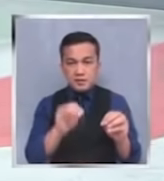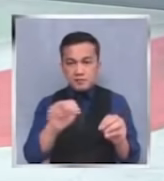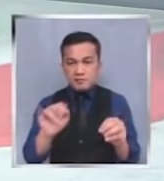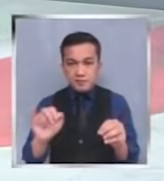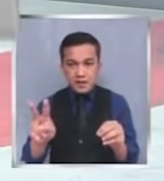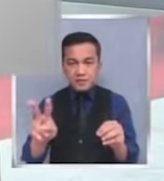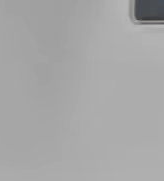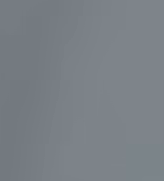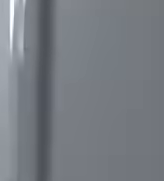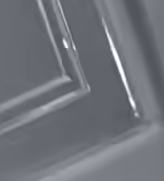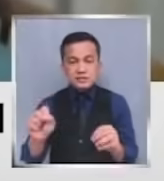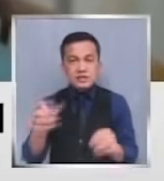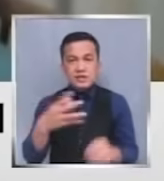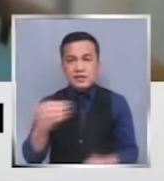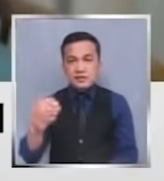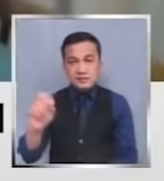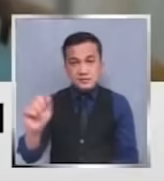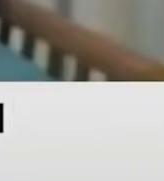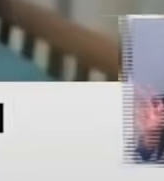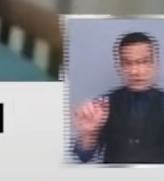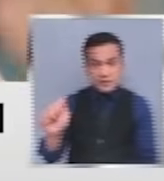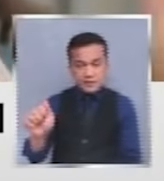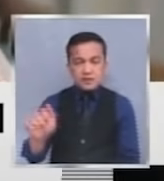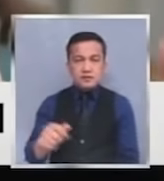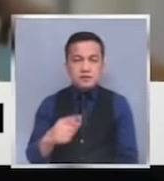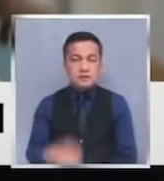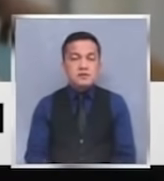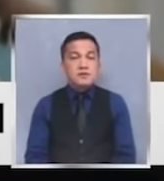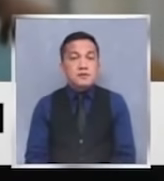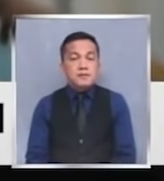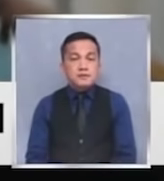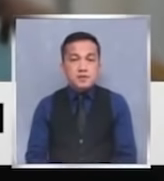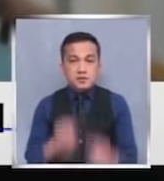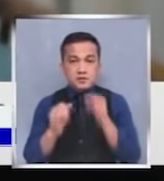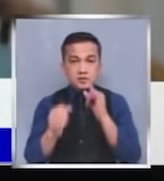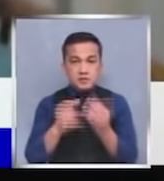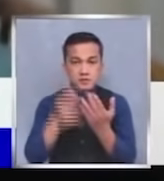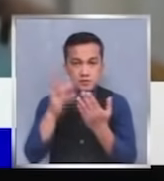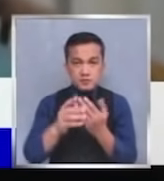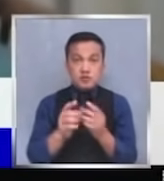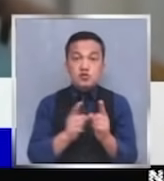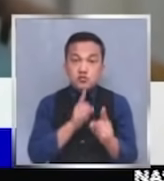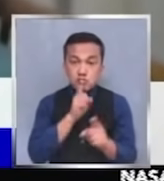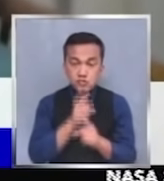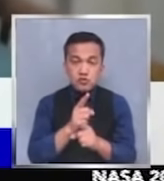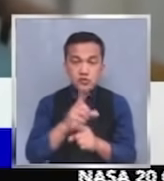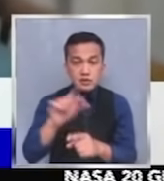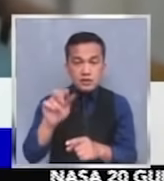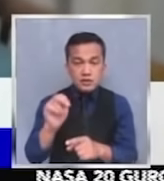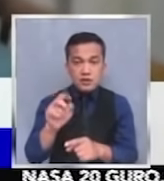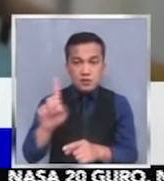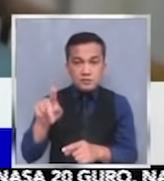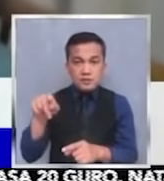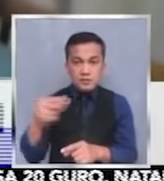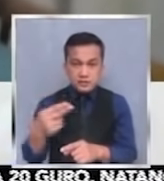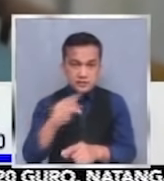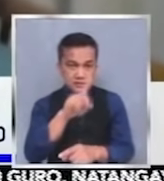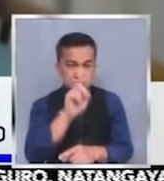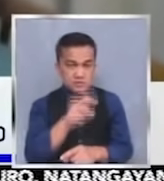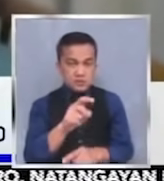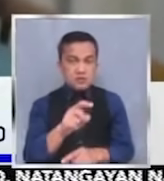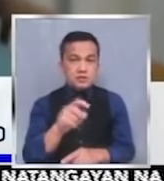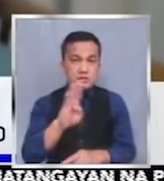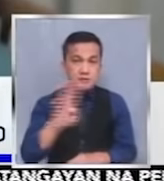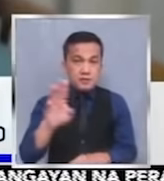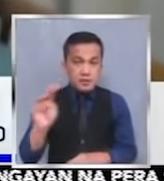Sandra Aguinaldo. Sa panayam ng programang Sa Totoo Lang ng 1PH, tinanong si dating Senador Bongbong Marcos tungkol sa